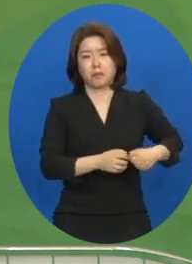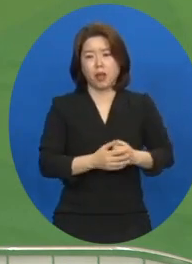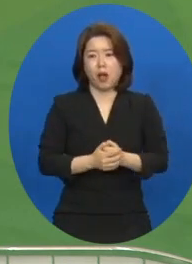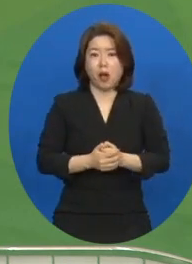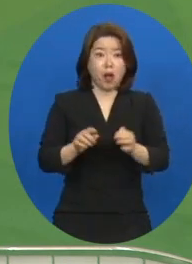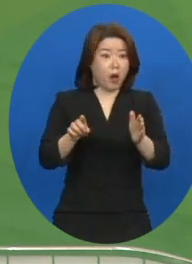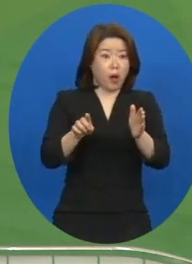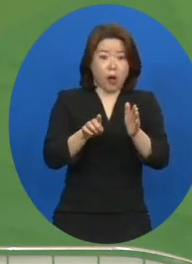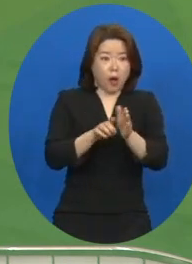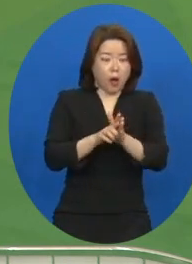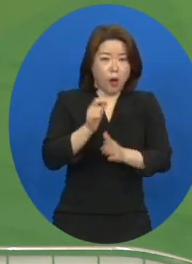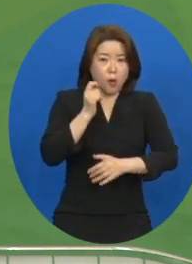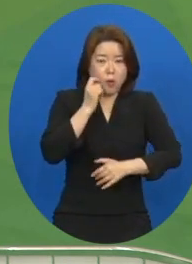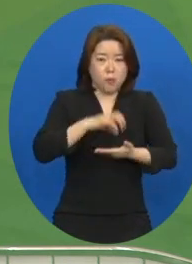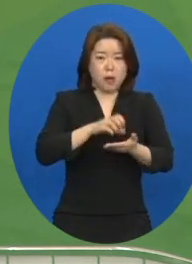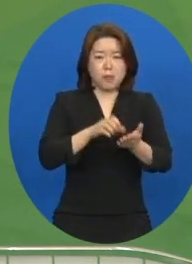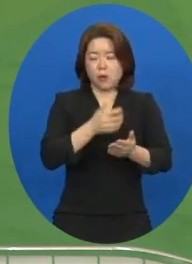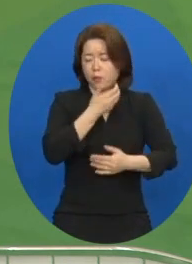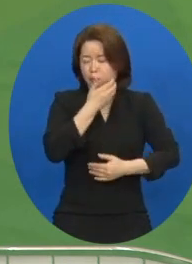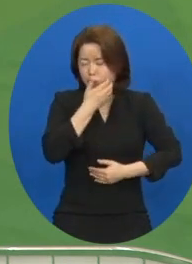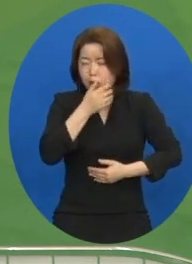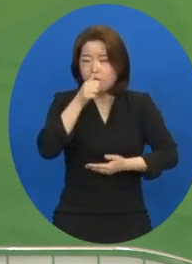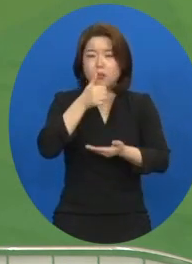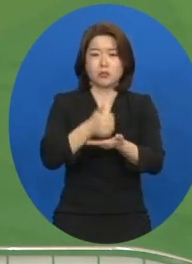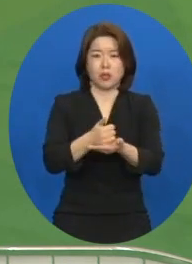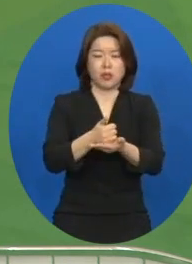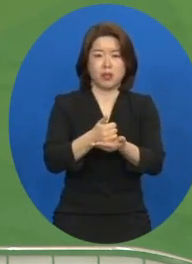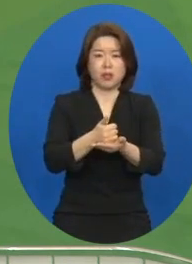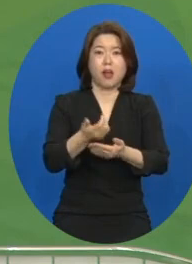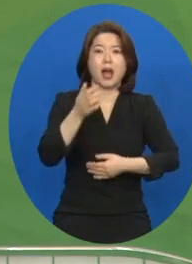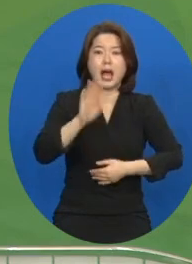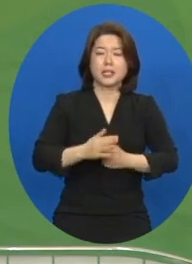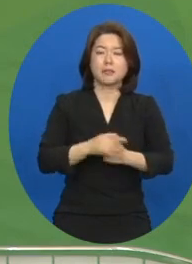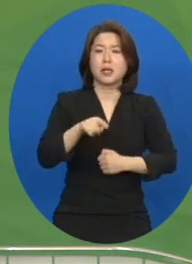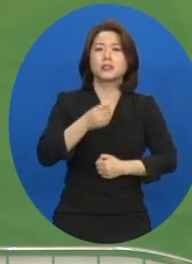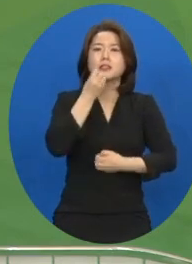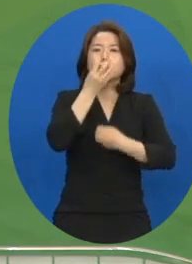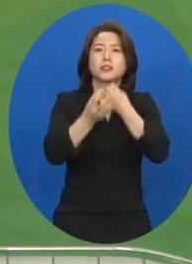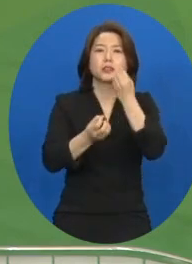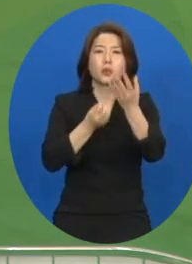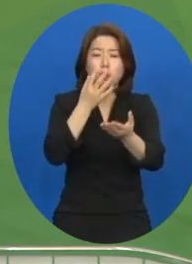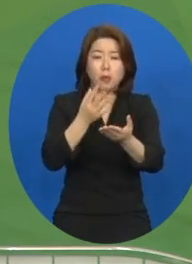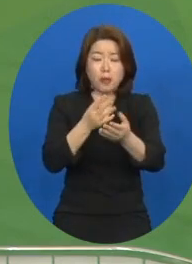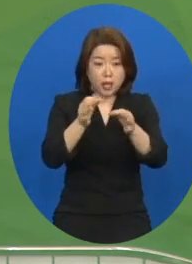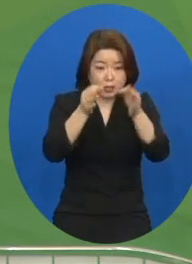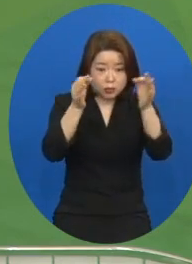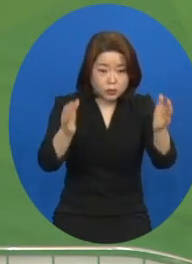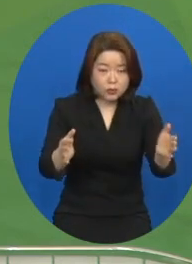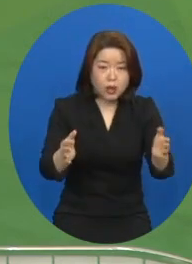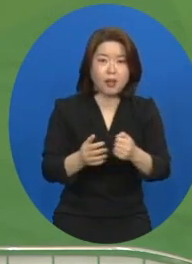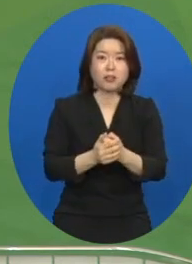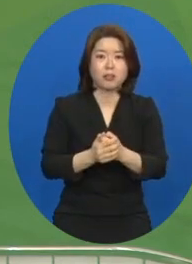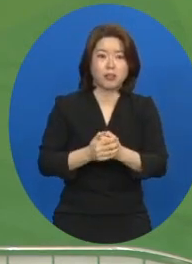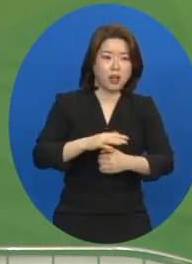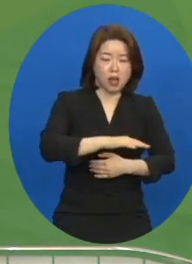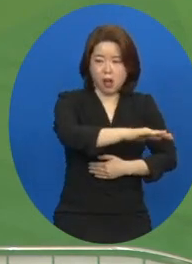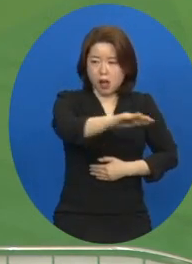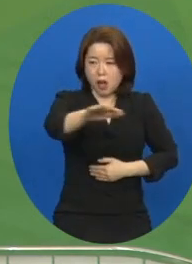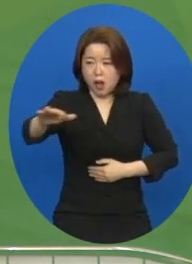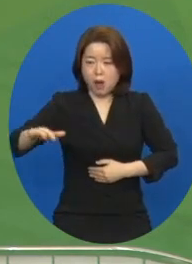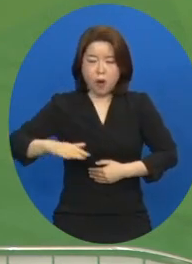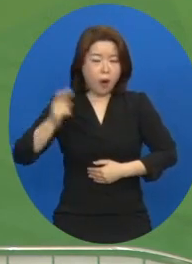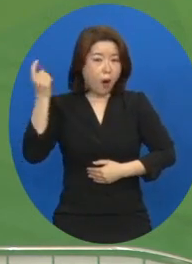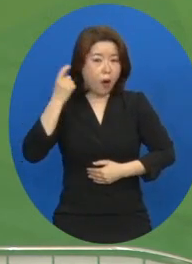믿어지지 않을 만큼 참 부끄러운 죄이지만 그 고백을 하는 순간에 그 고백을